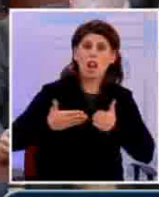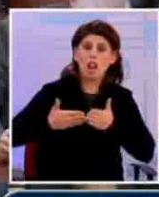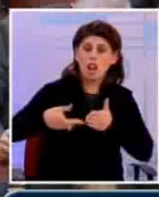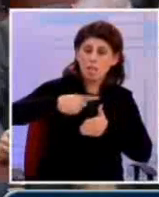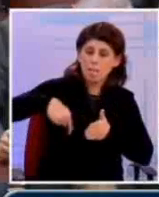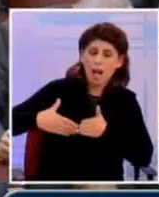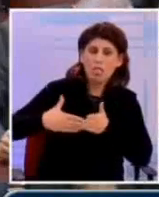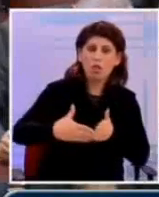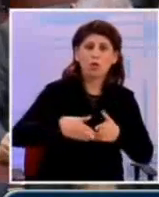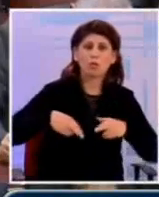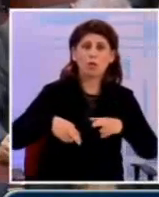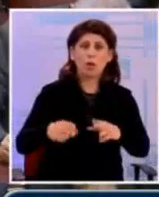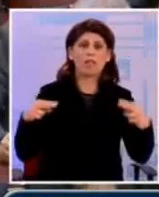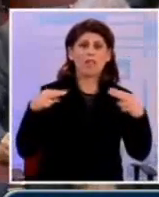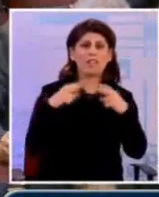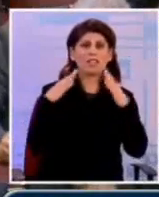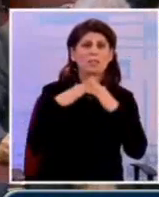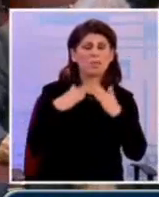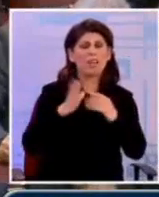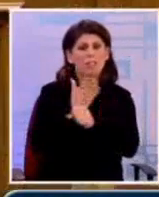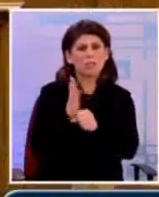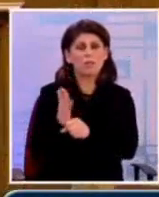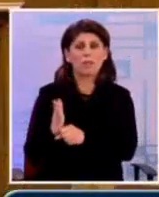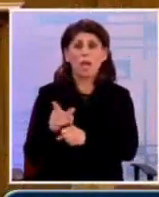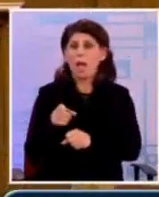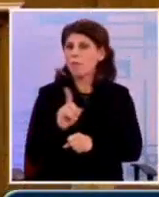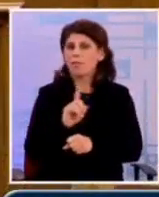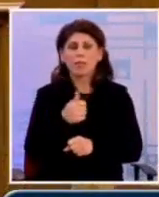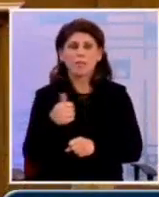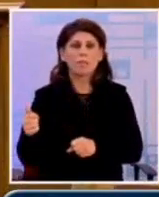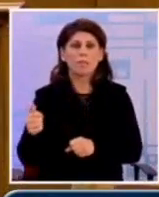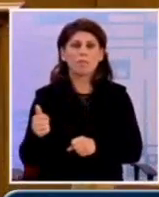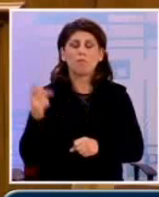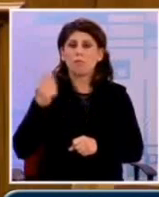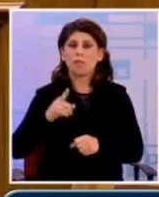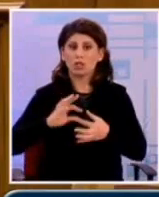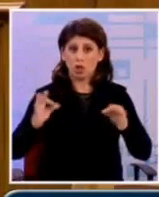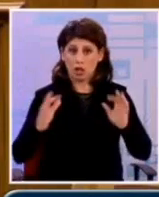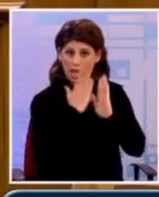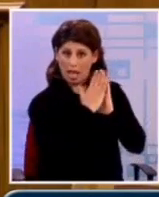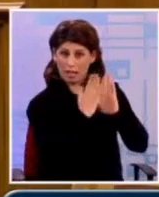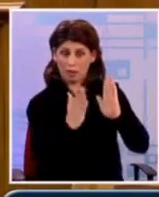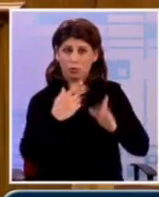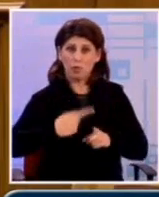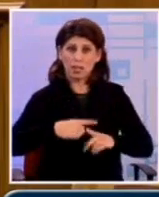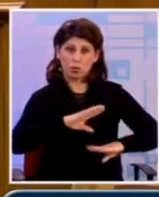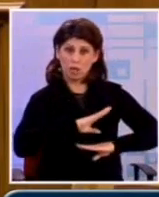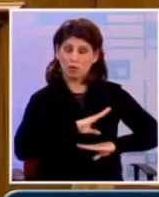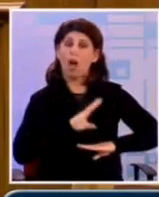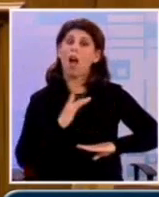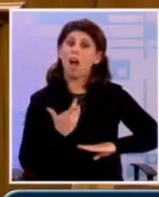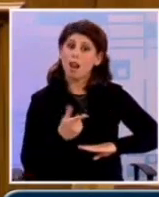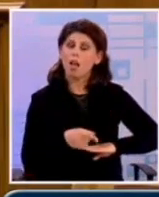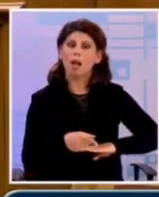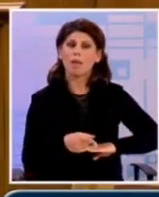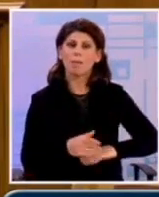λιμανιών, δρόμων, γεφύρια, σπίτια, τα οποία δεν είναι μόνο μέρος των ιστορικών αρχείων του ελληνικού στρατού, αλλά